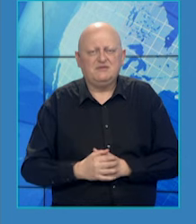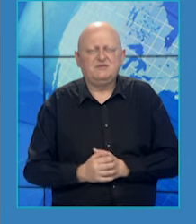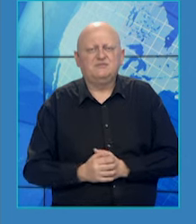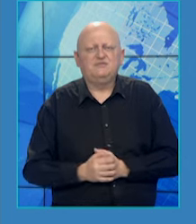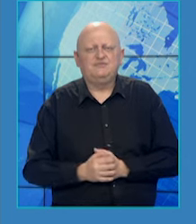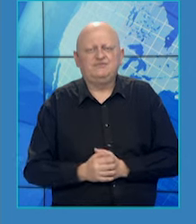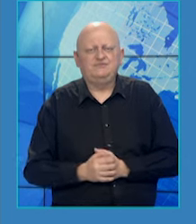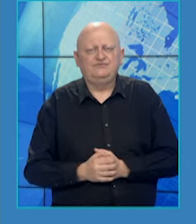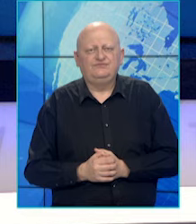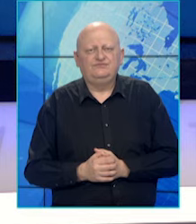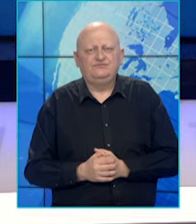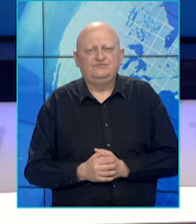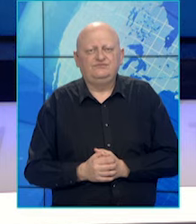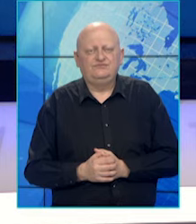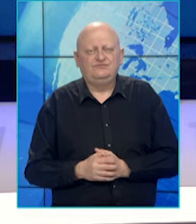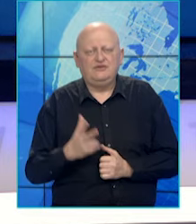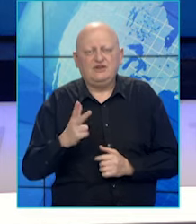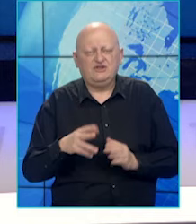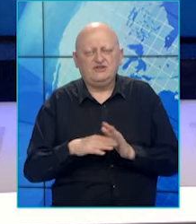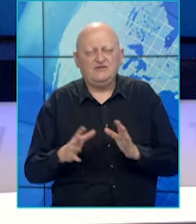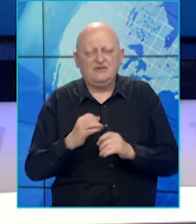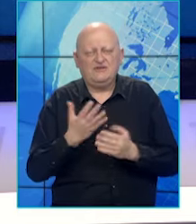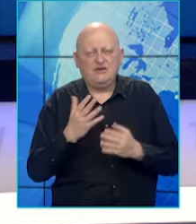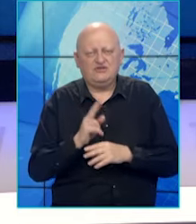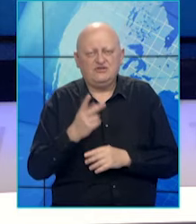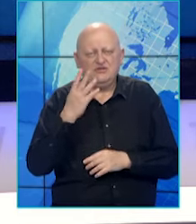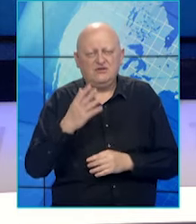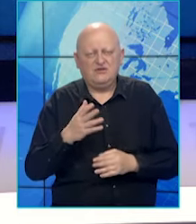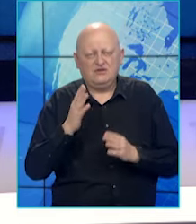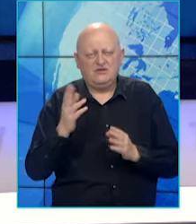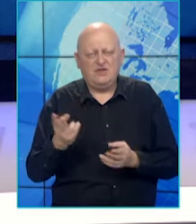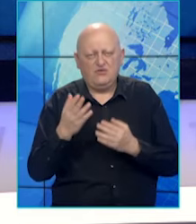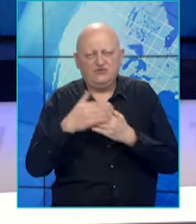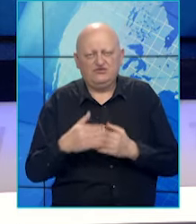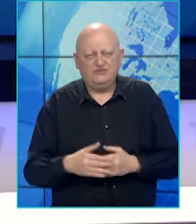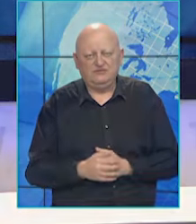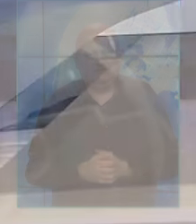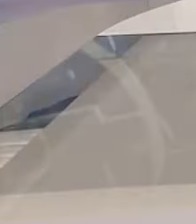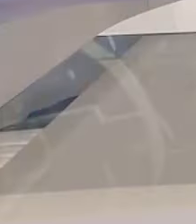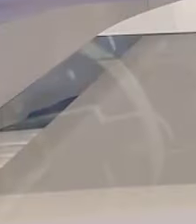18 stepeni. Treći dnevnik je završen. Hvala vam na pažnji, povjerenju i laku noć.